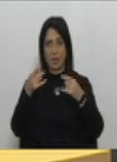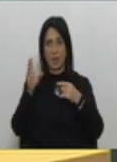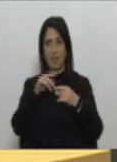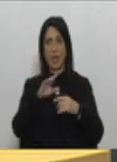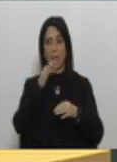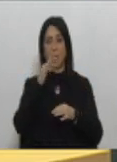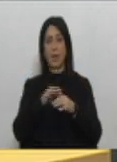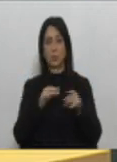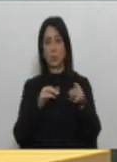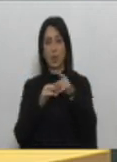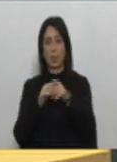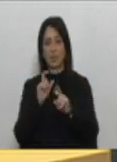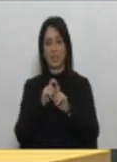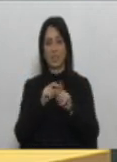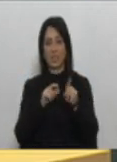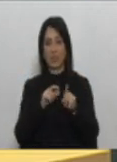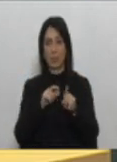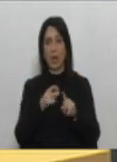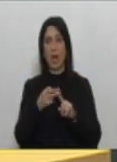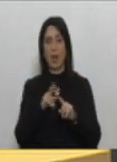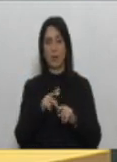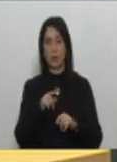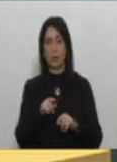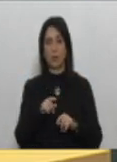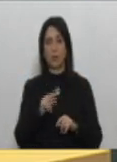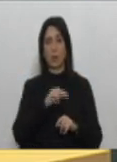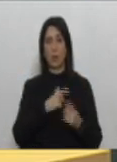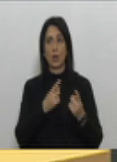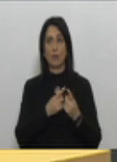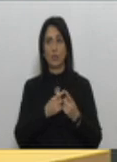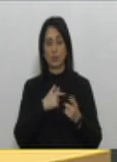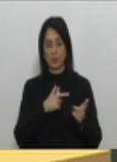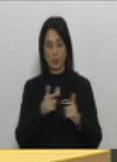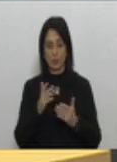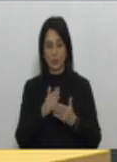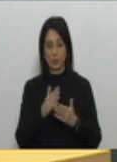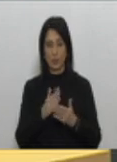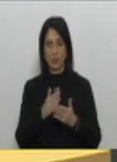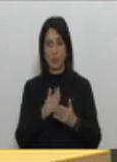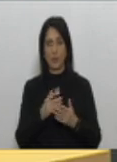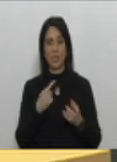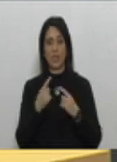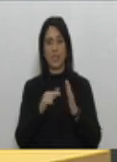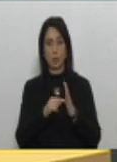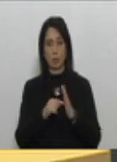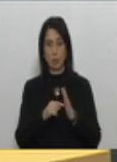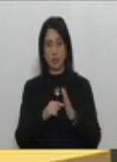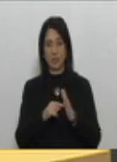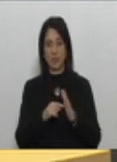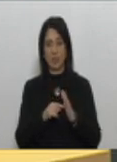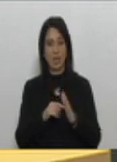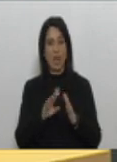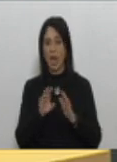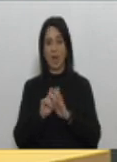თქმა უნდა, პასუხისგებელი ვართ ჩვენ სიტყვებზე. ამიტომ, კოლეგებო, ჩვენ მზად ვართ დისკუსიისთვის, არავინ არ